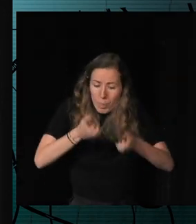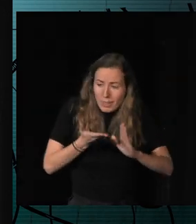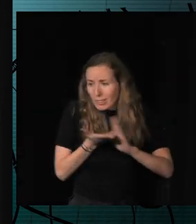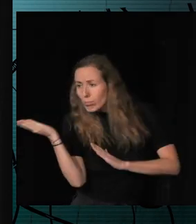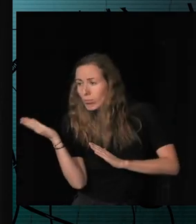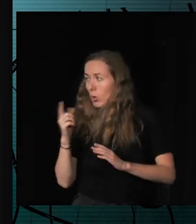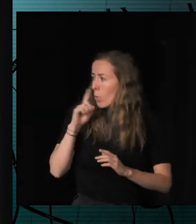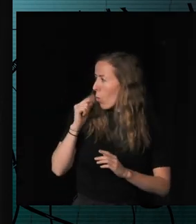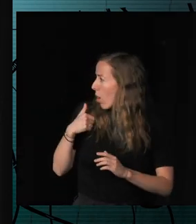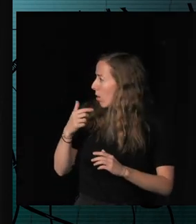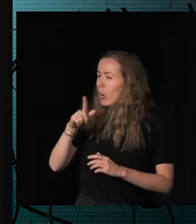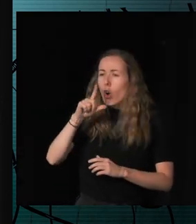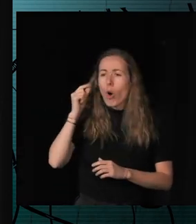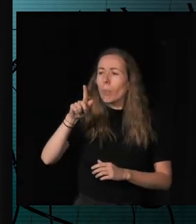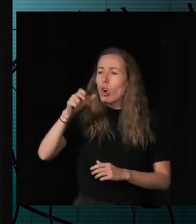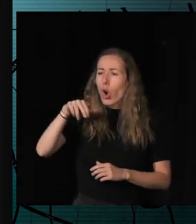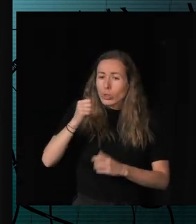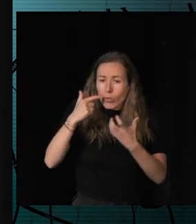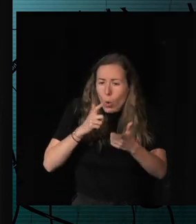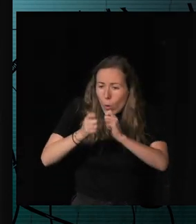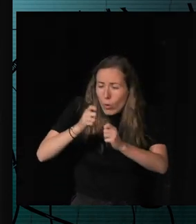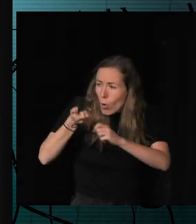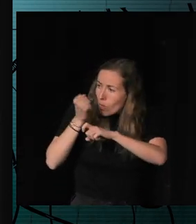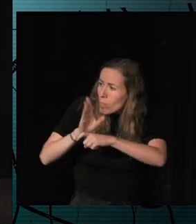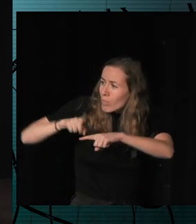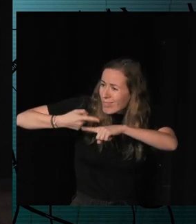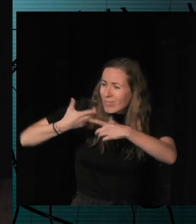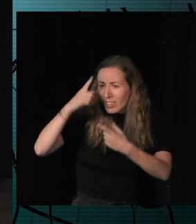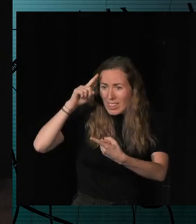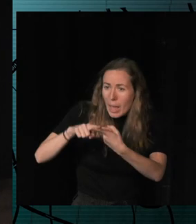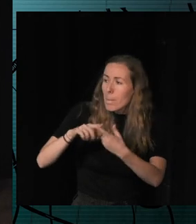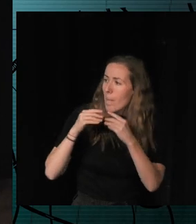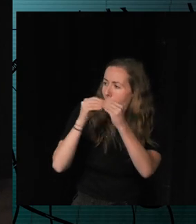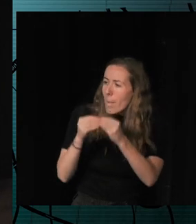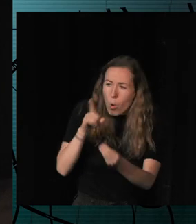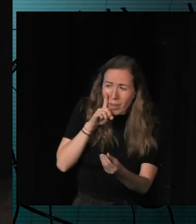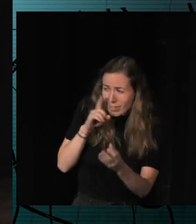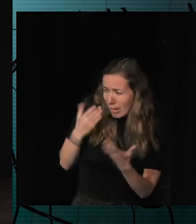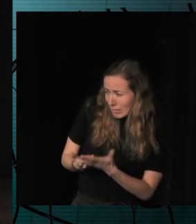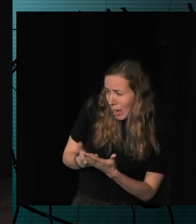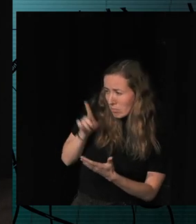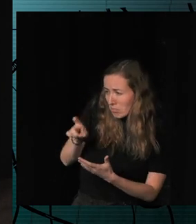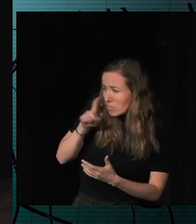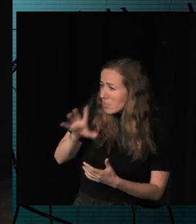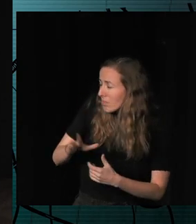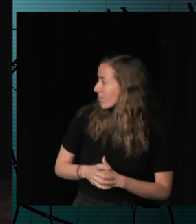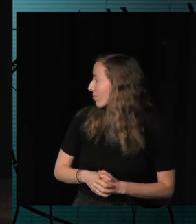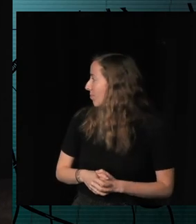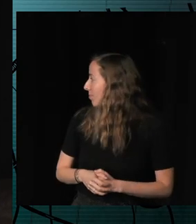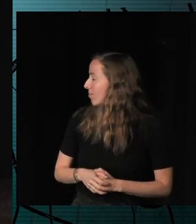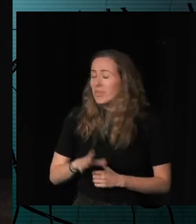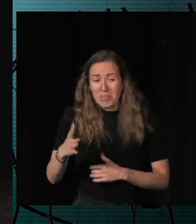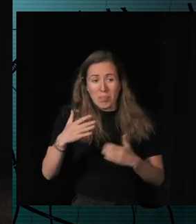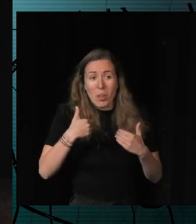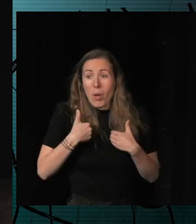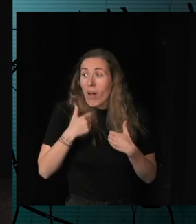d'amour maternel voilà est-ce que voilà qui veut parler de ça juste avant que Damien donne un regard plus spécialiste on va dire